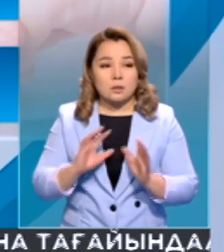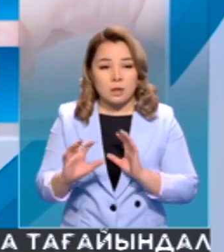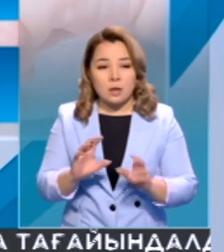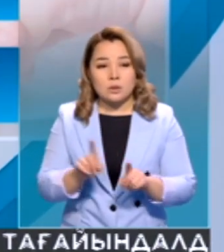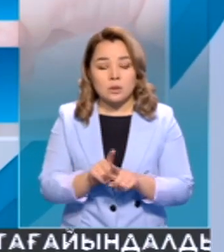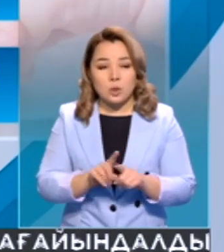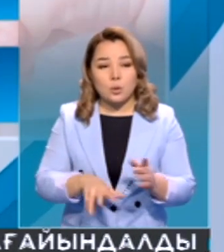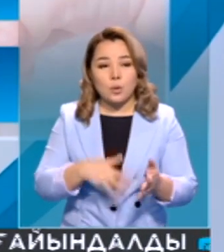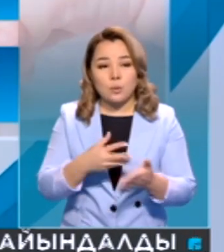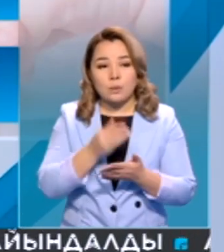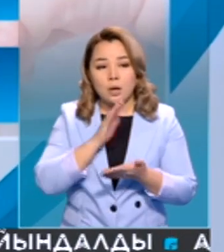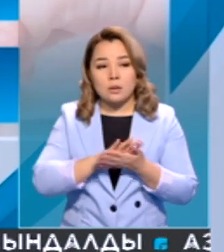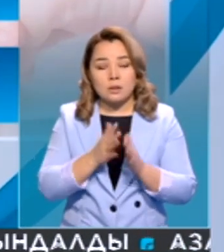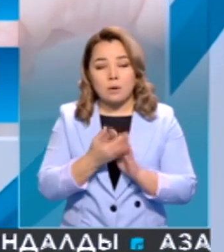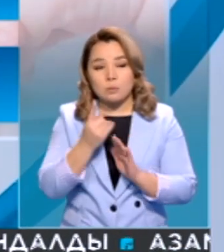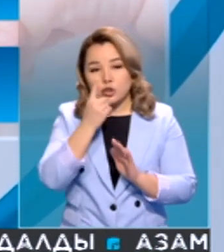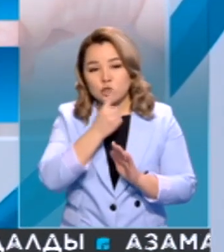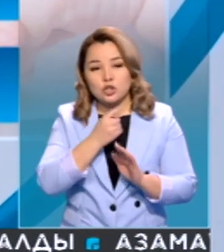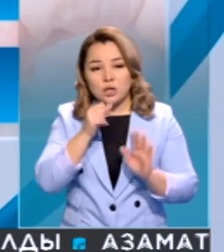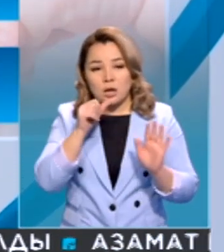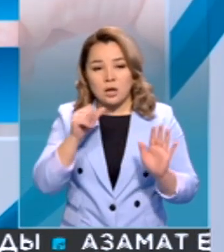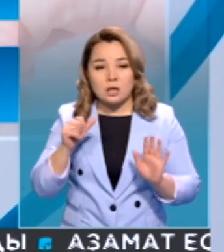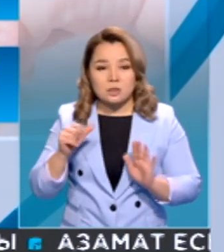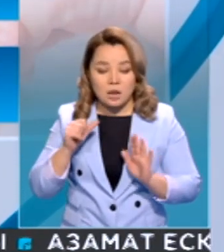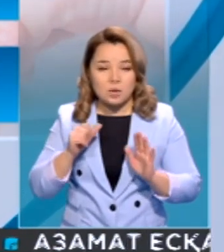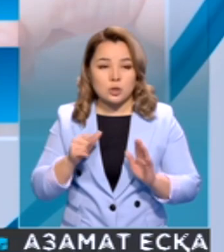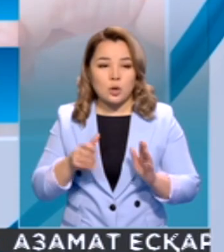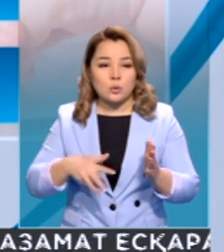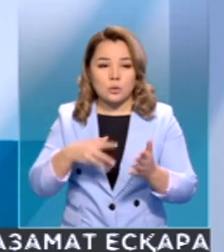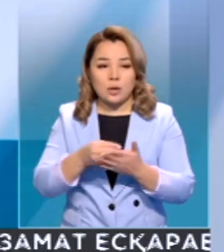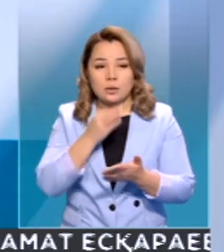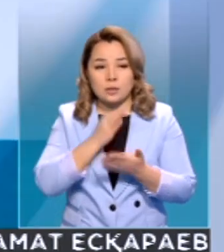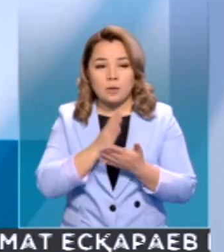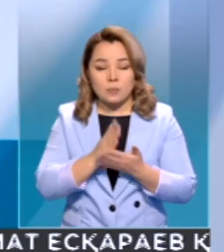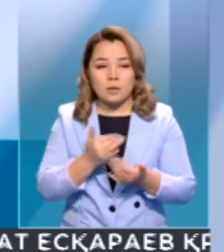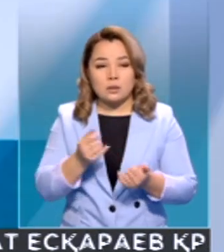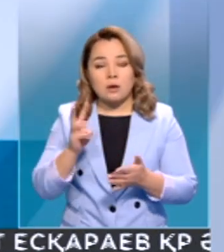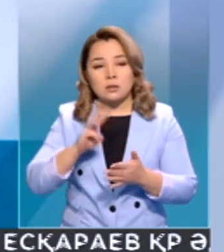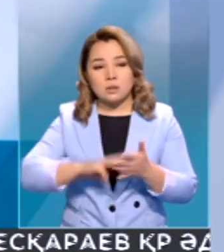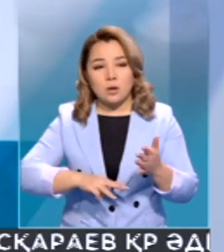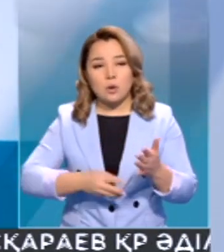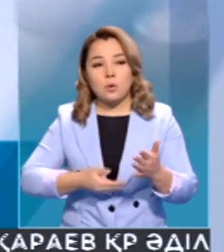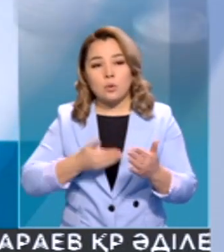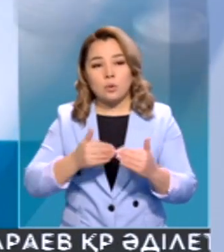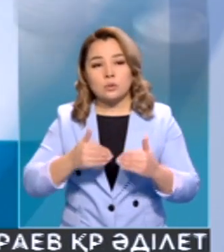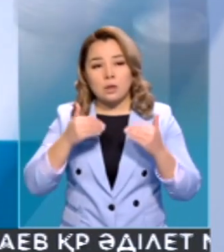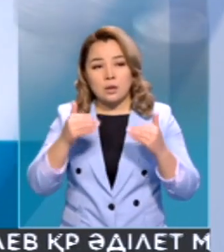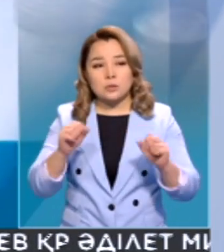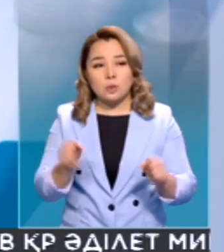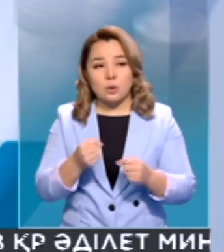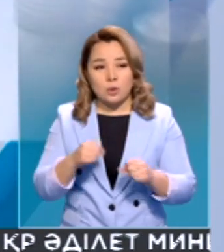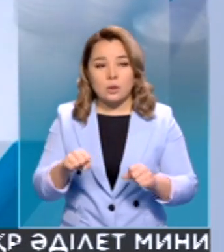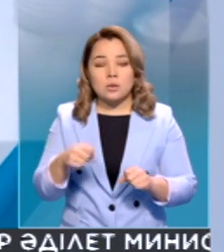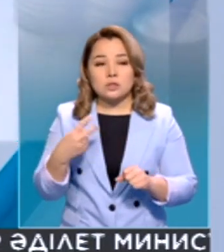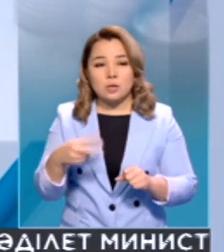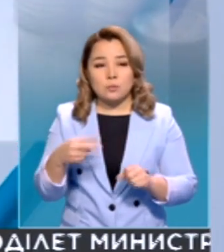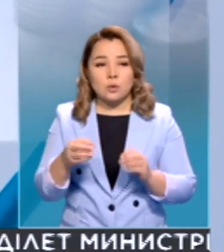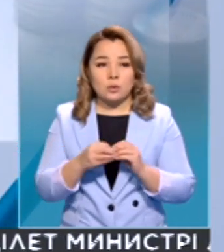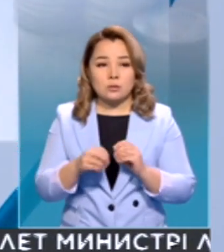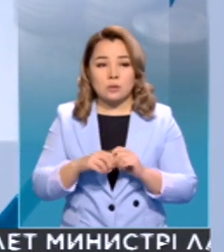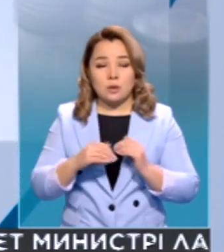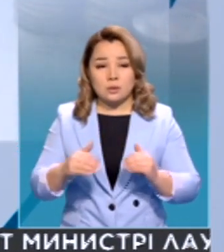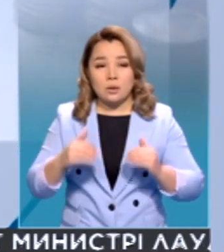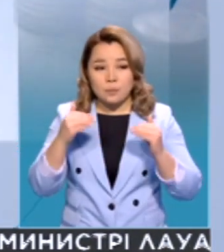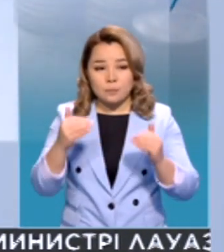берілетін төлем мерзімін 1,5 жылға ұзартуды тапсырған еді. Сондай-ақ айыппұл өсті. Жылдамдықты 10-20 шақырымға арттырған